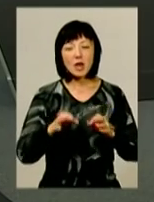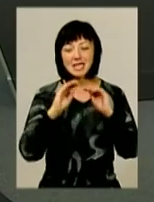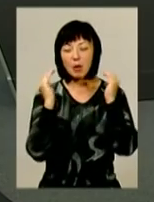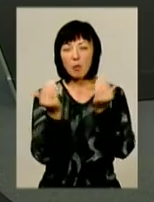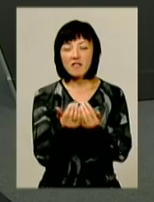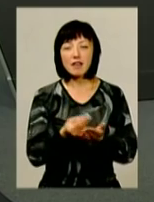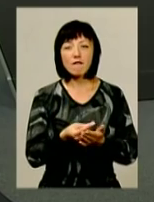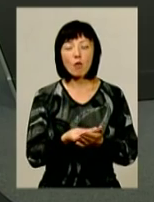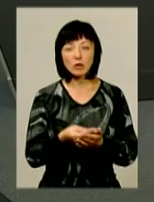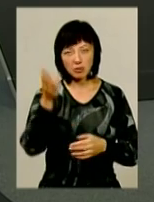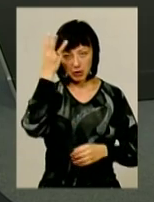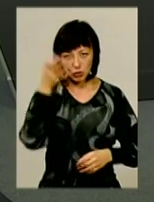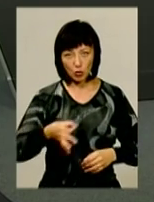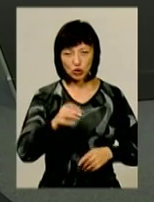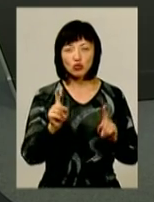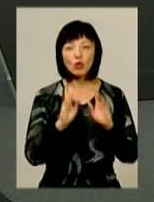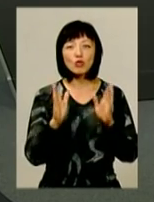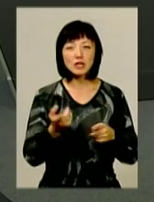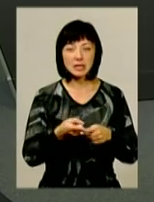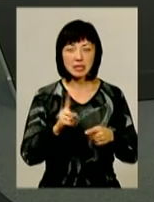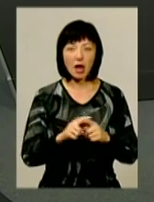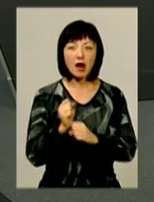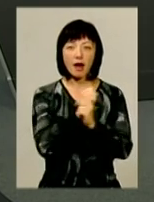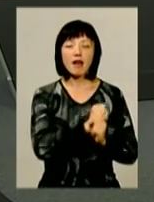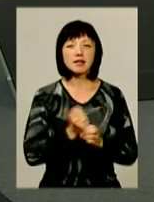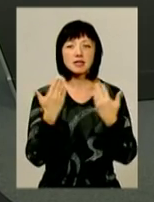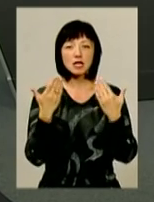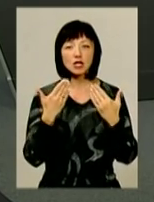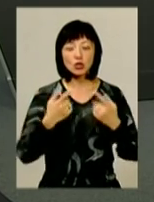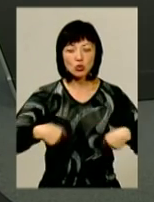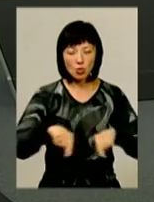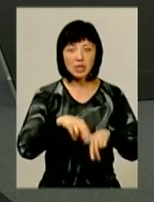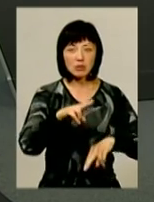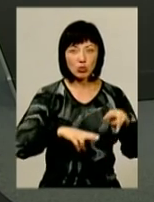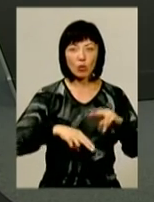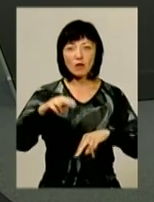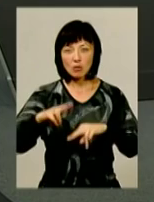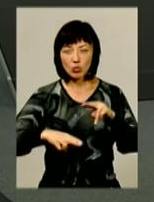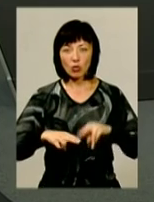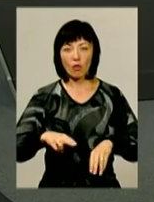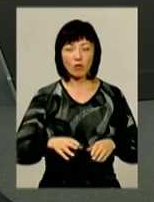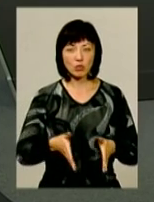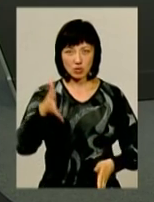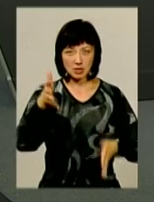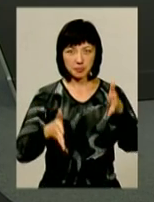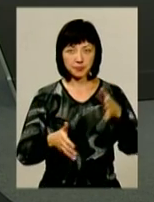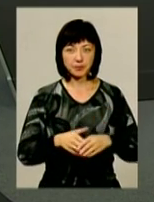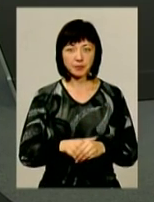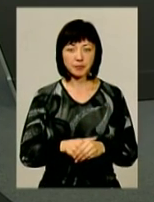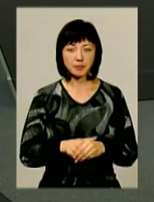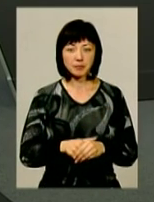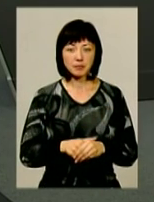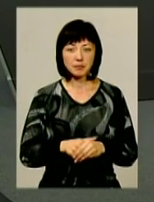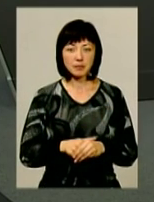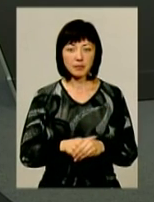області. Скажіть, що буде з ними? Рекреаційні зони забудовуються і забудовуються? Ну,